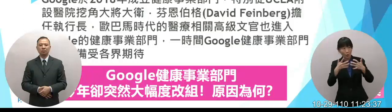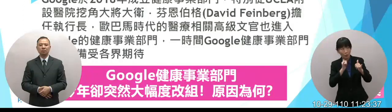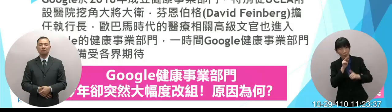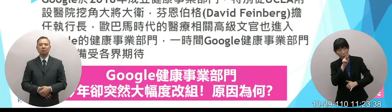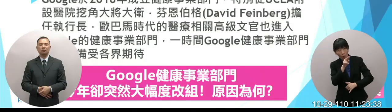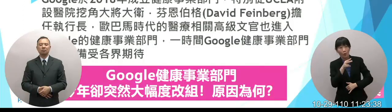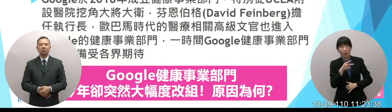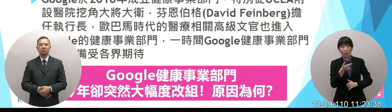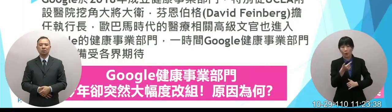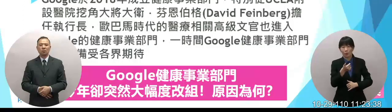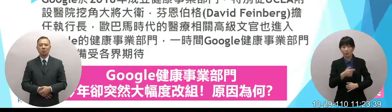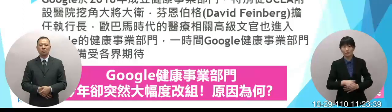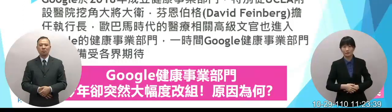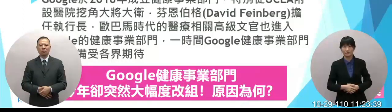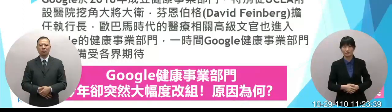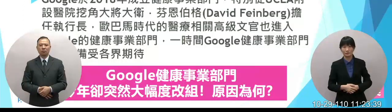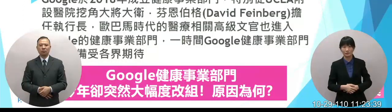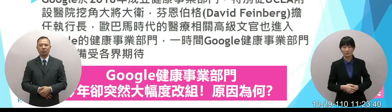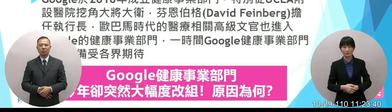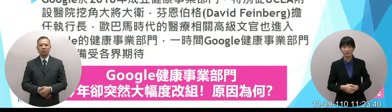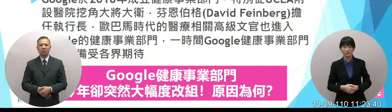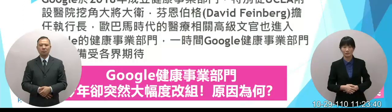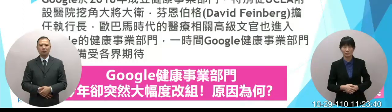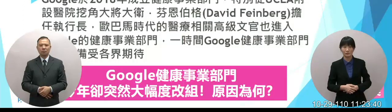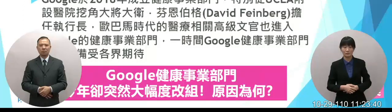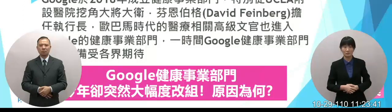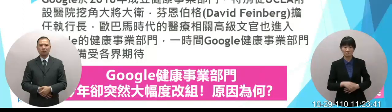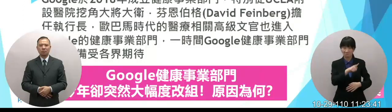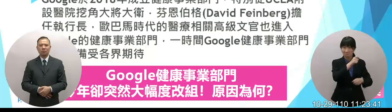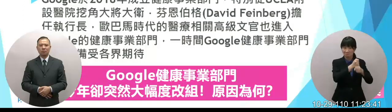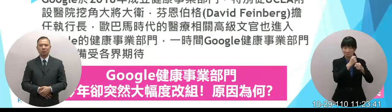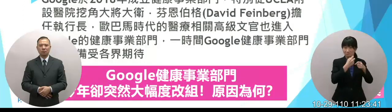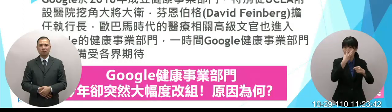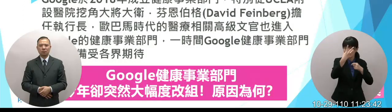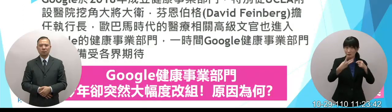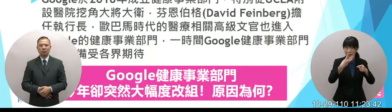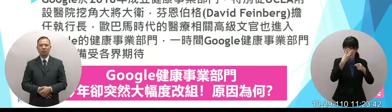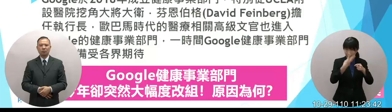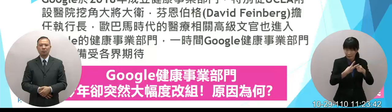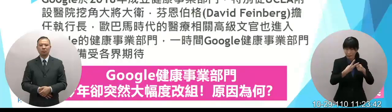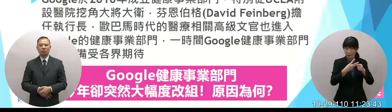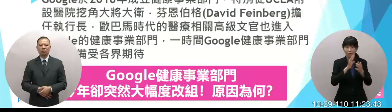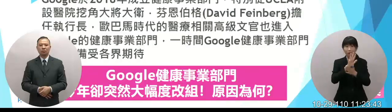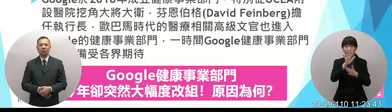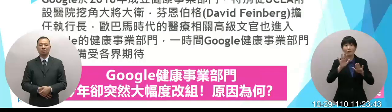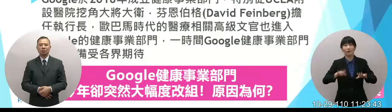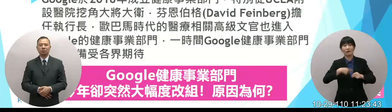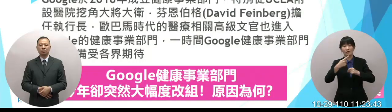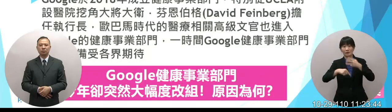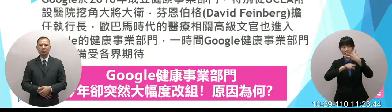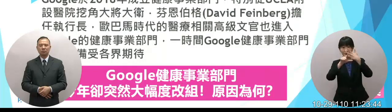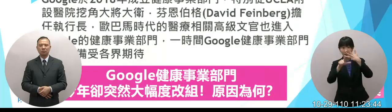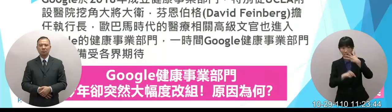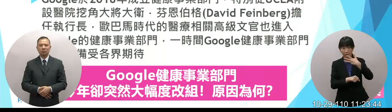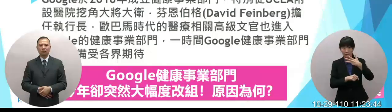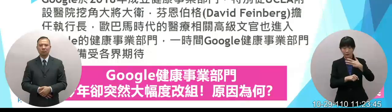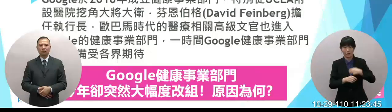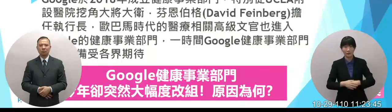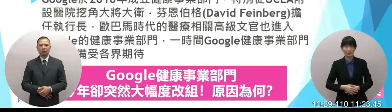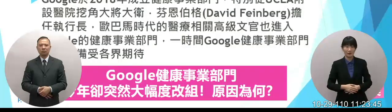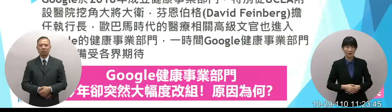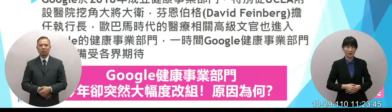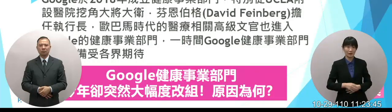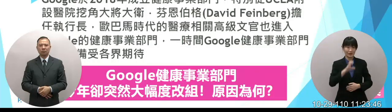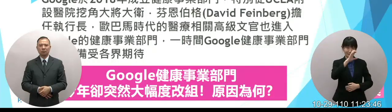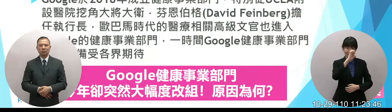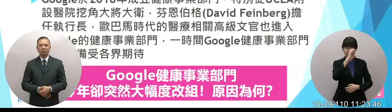待。然而经历了3年的时间，就在今年的8月， CEO David 突然宣